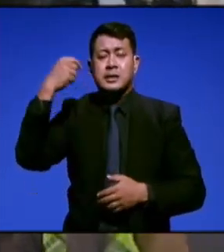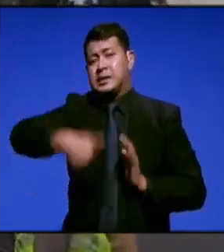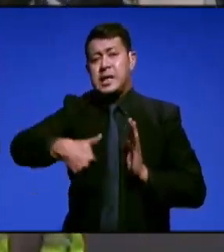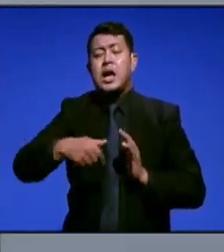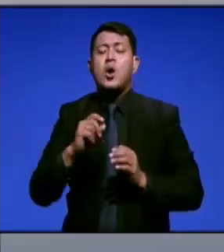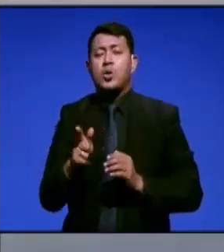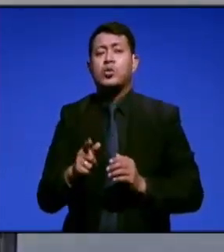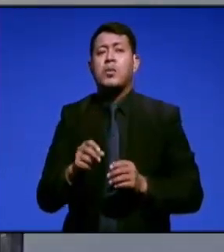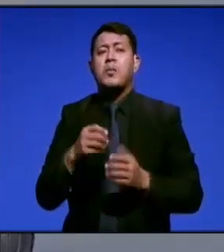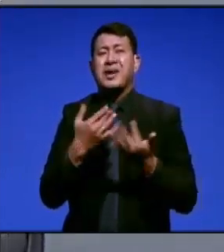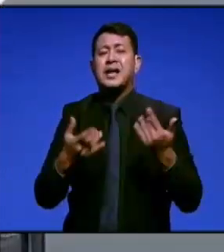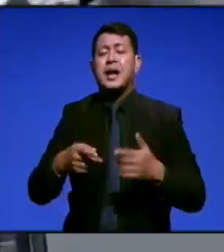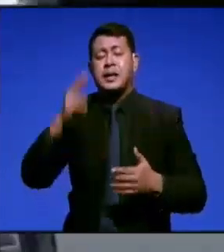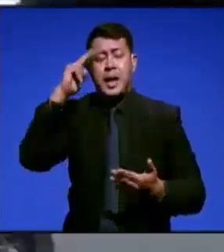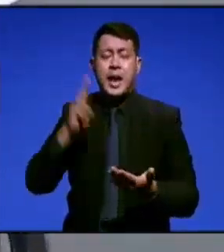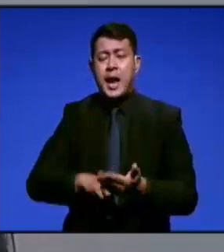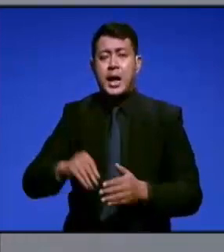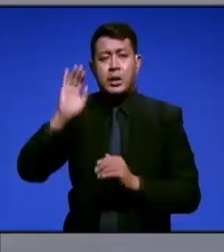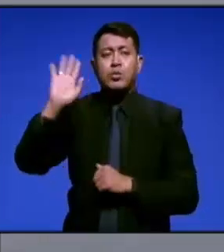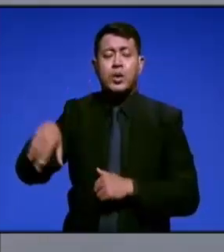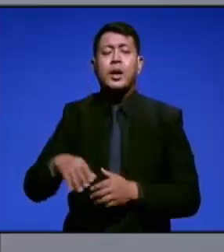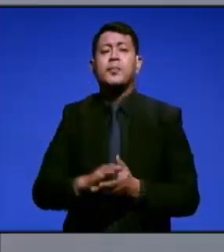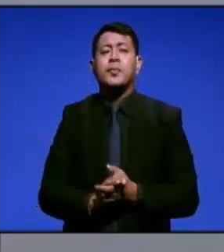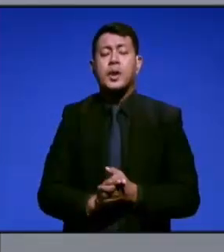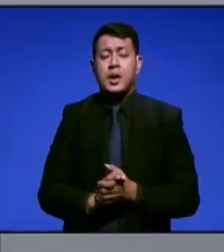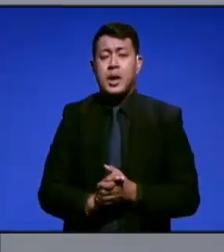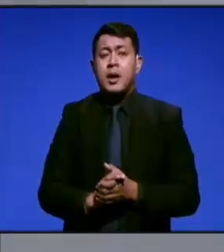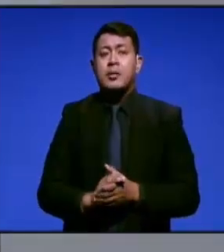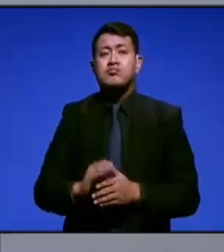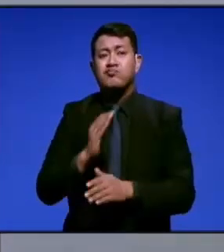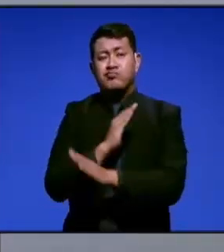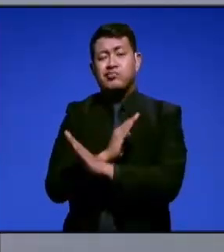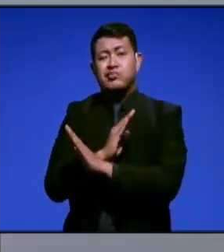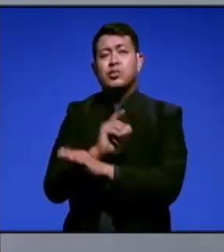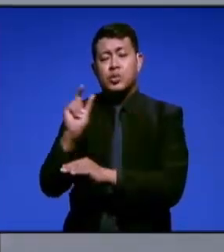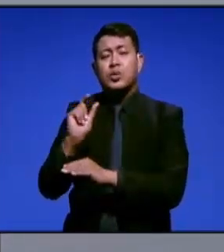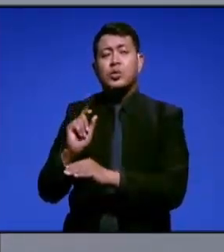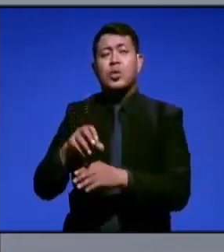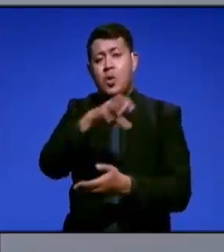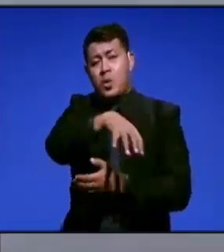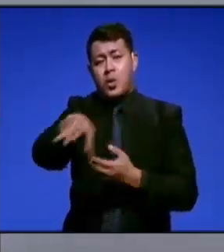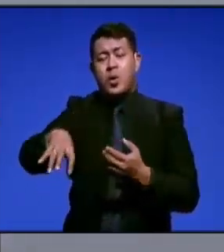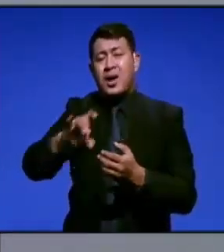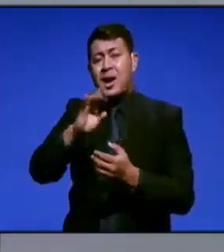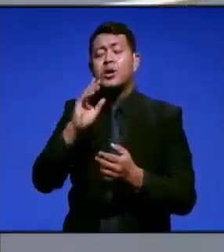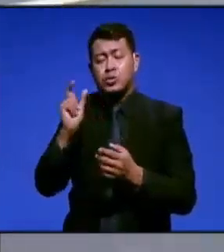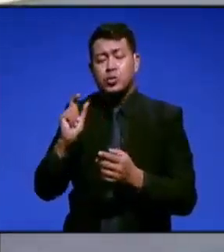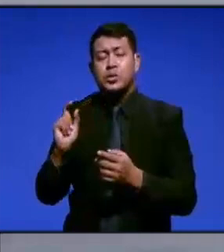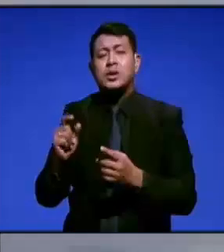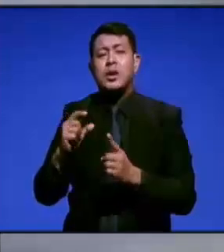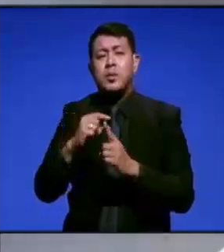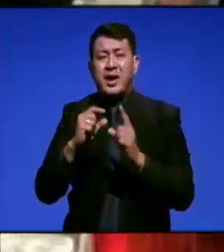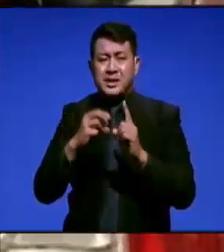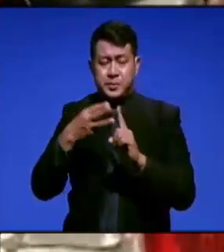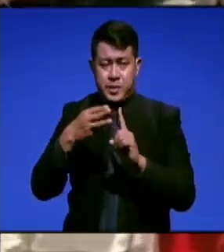yang nekat mudik. Selain wilayah Jabodetabek, pelarangan mudik juga berlaku untuk wilayah-wilayah yang sudah memberlakukan